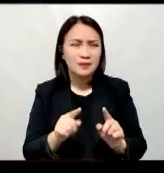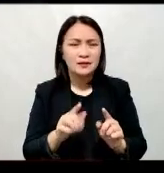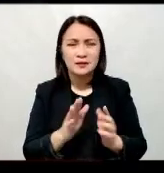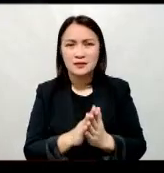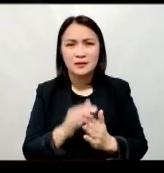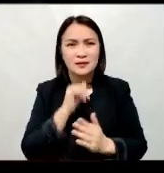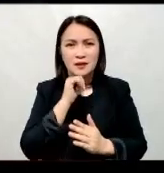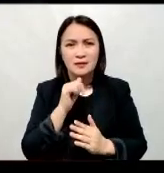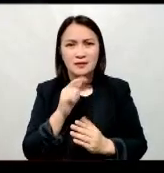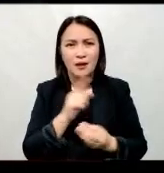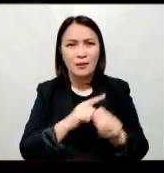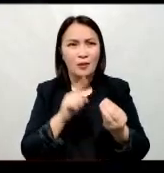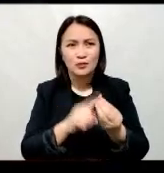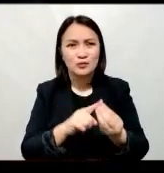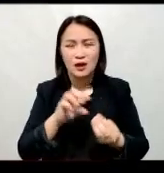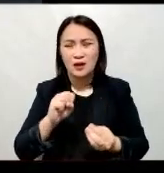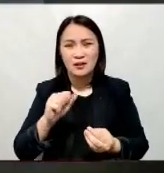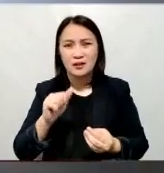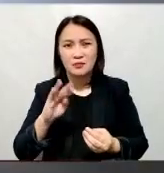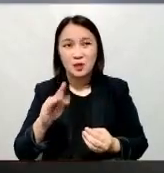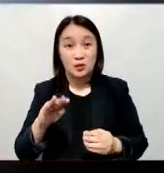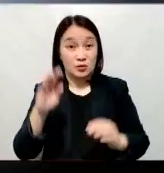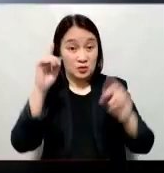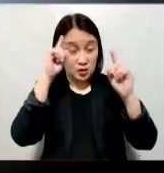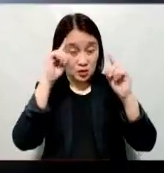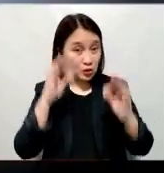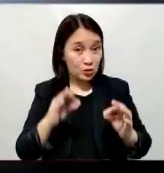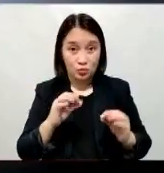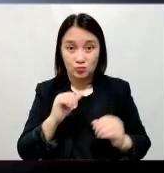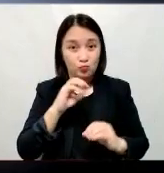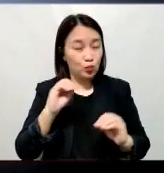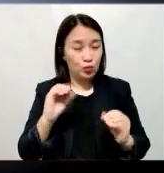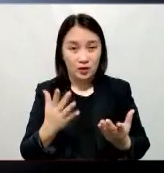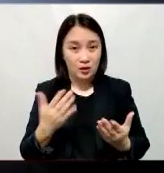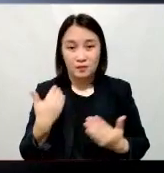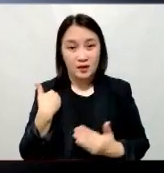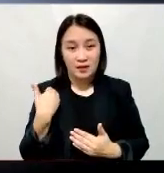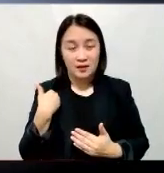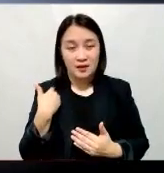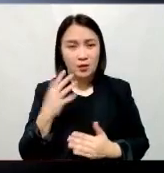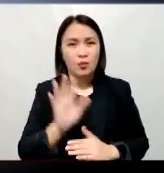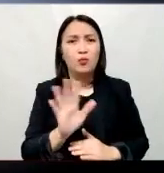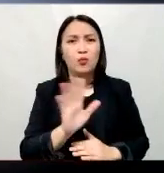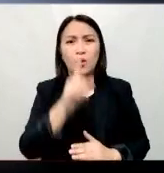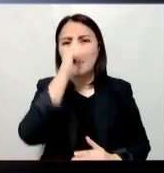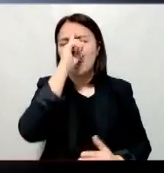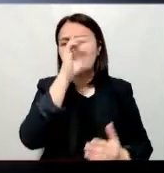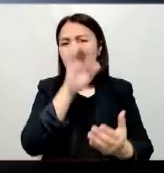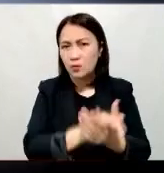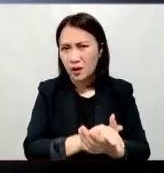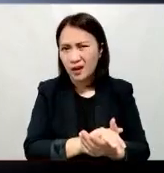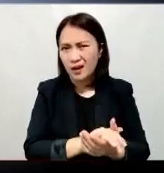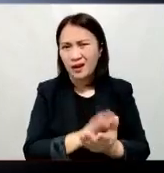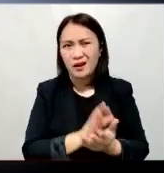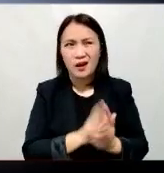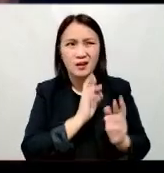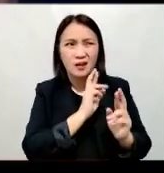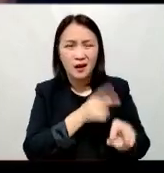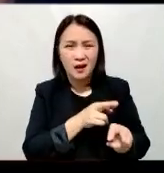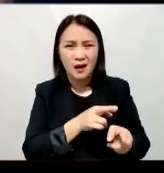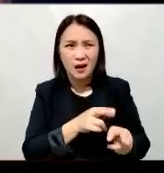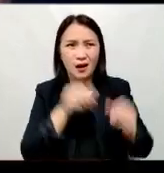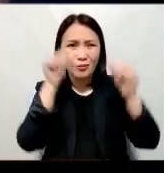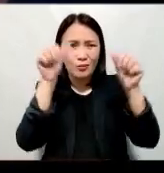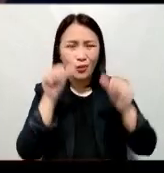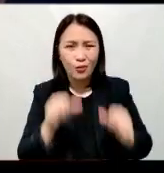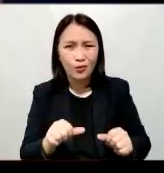na hindi pwedeng mapagdesisyonan sa ngayon. Kaya mga kapatid, huwag basta-basta maniniwala at mag-react sa mga kumakalat na post na nagpapanggap ng